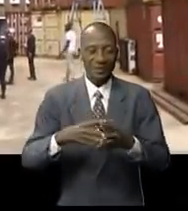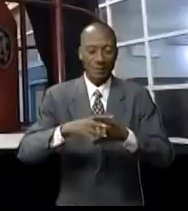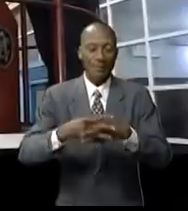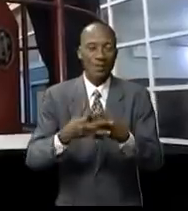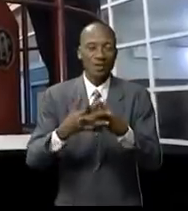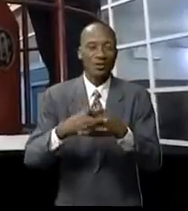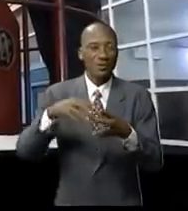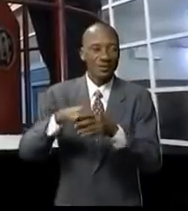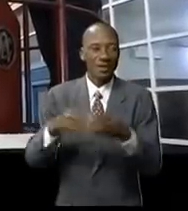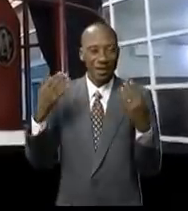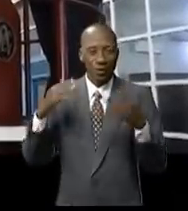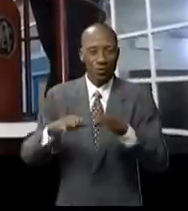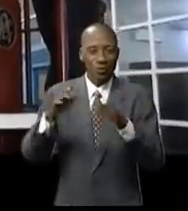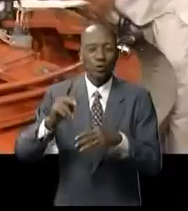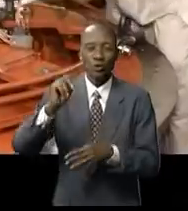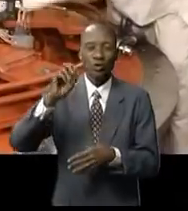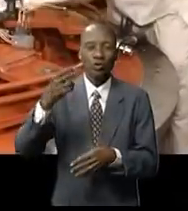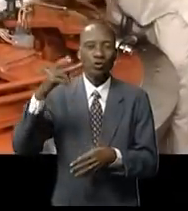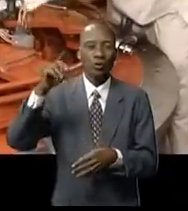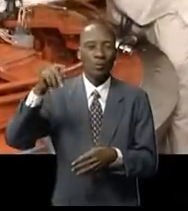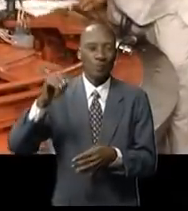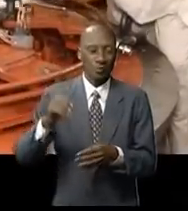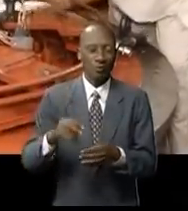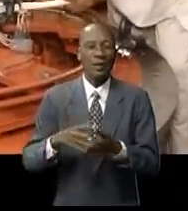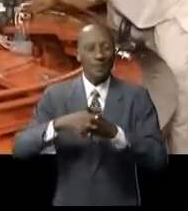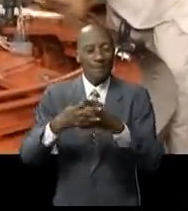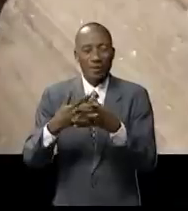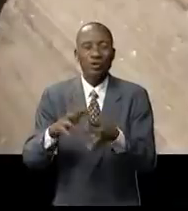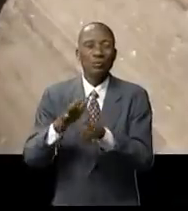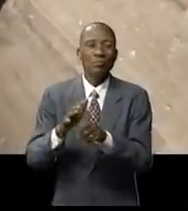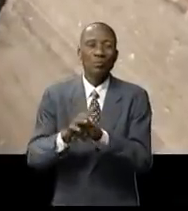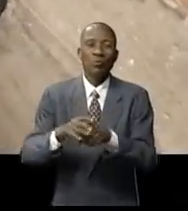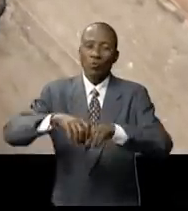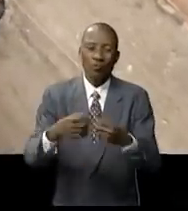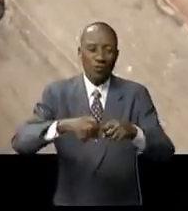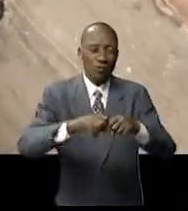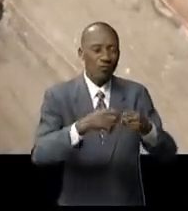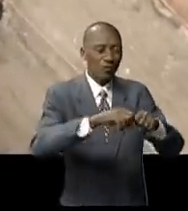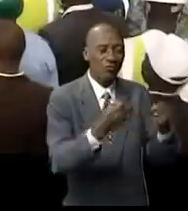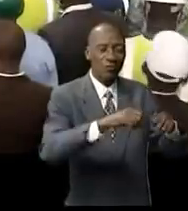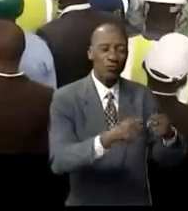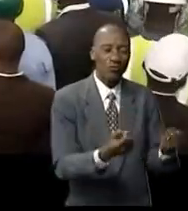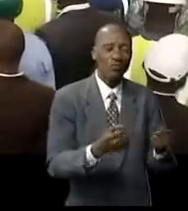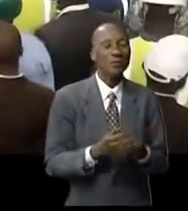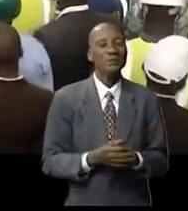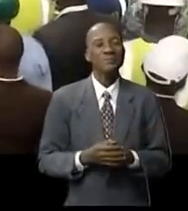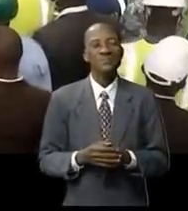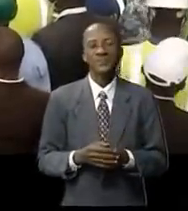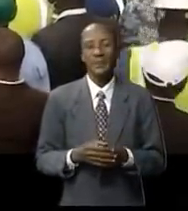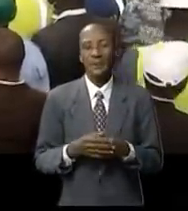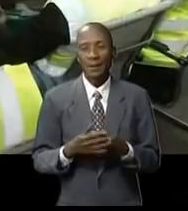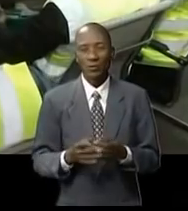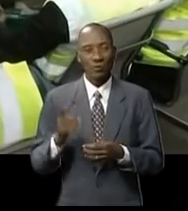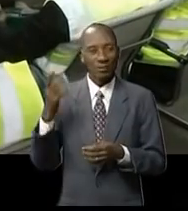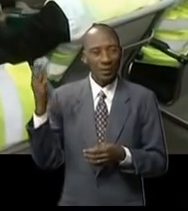les différents groupes sont en panne et le troisième n'est pas en mesure de produire l'électricité. Face à cette urgence, une task force a été créée